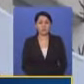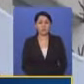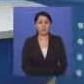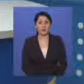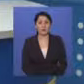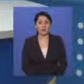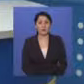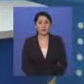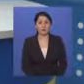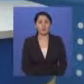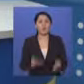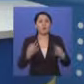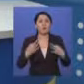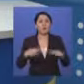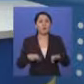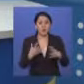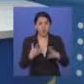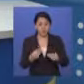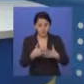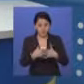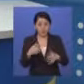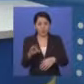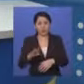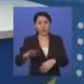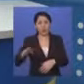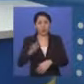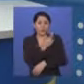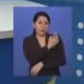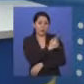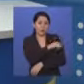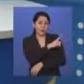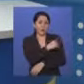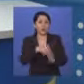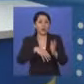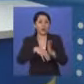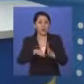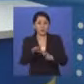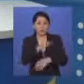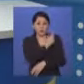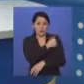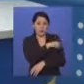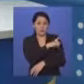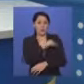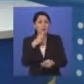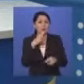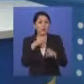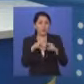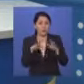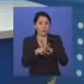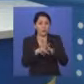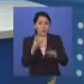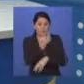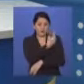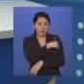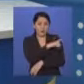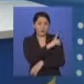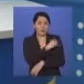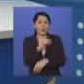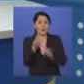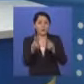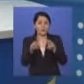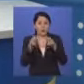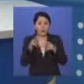әзірленді. Тәуелсіздік күні қарсаңында облыстың ауруханада үздік мейірбикелерді анықтау игі дәстүрге айналған. Бұл медицина мамандарының